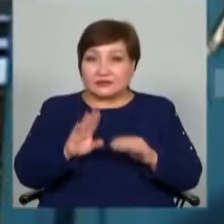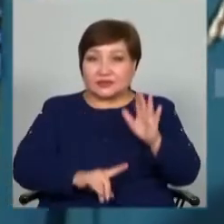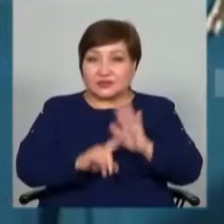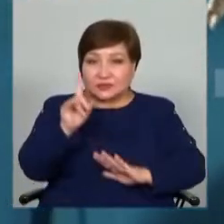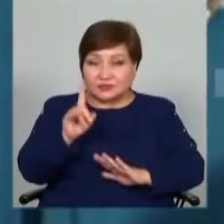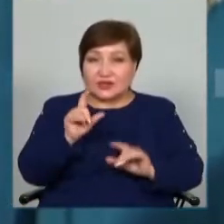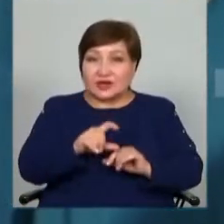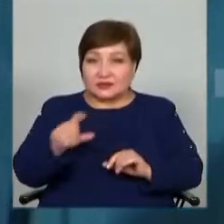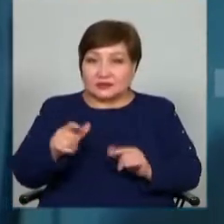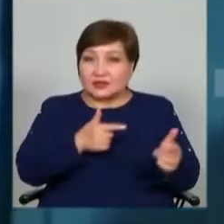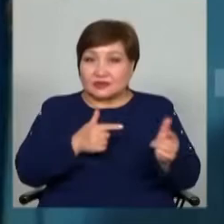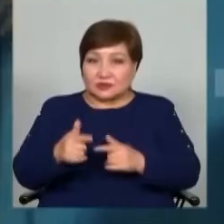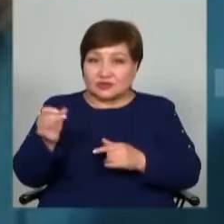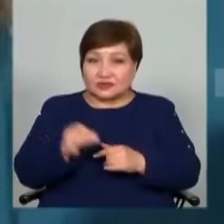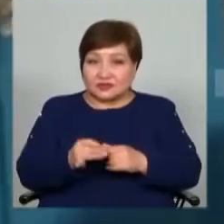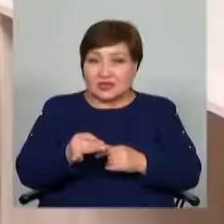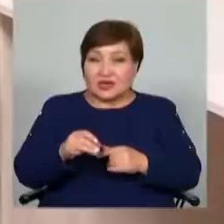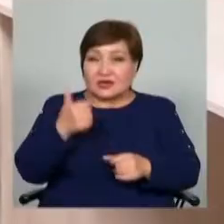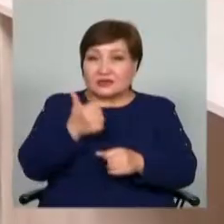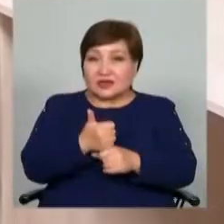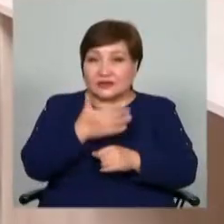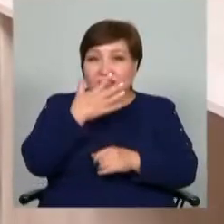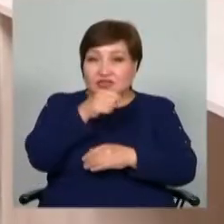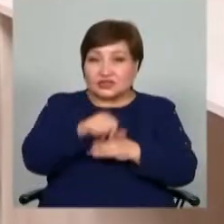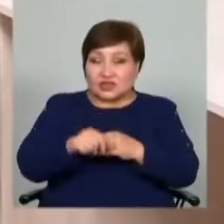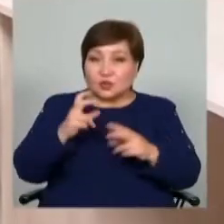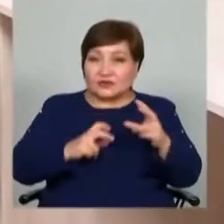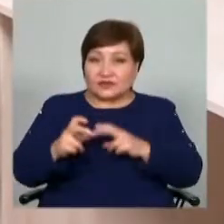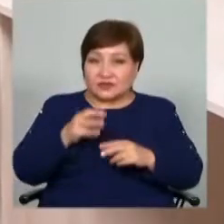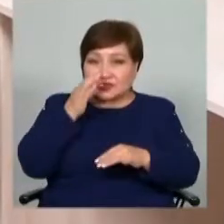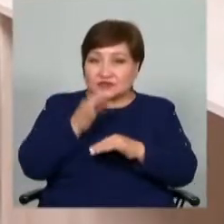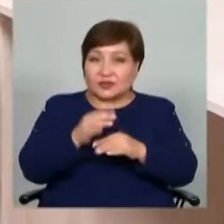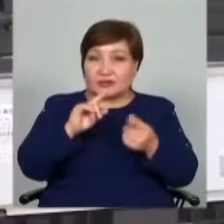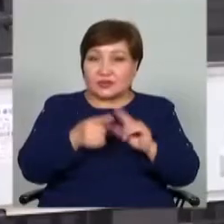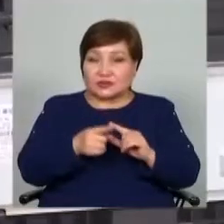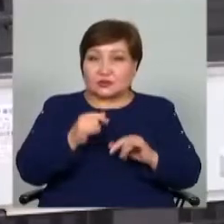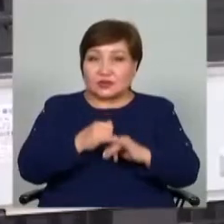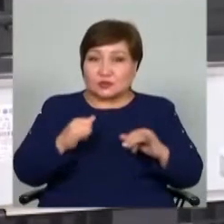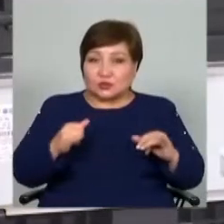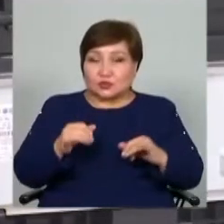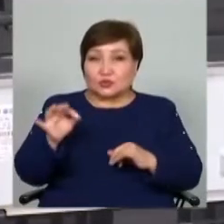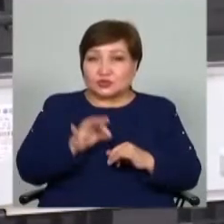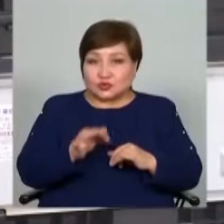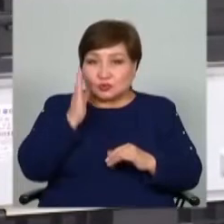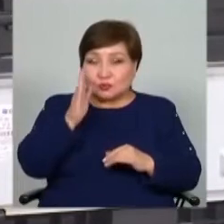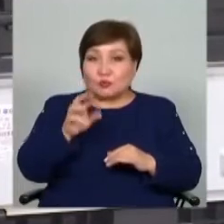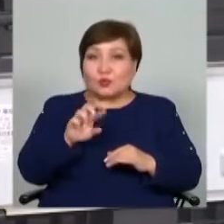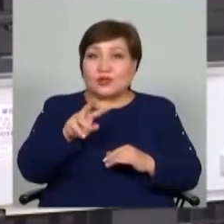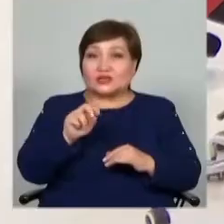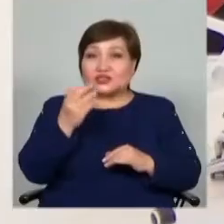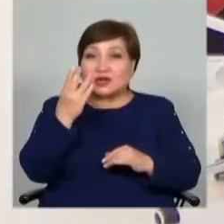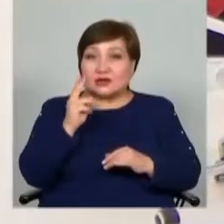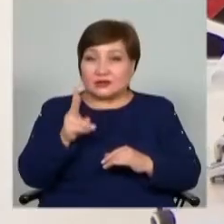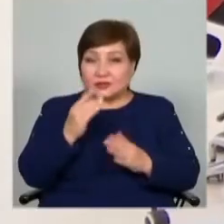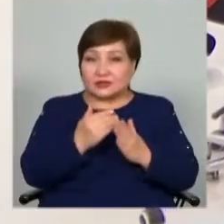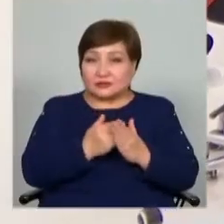даярлау және жетекші шетел университеттерімен тәжірибе алмасу дамыту үшін болашақ мемлекеттік бағдарламасы құрылды. Осылайша егеменді еліміздің